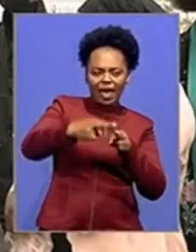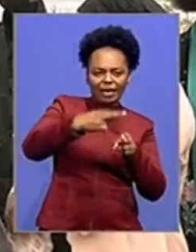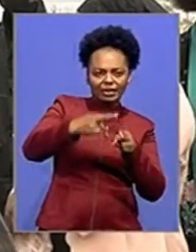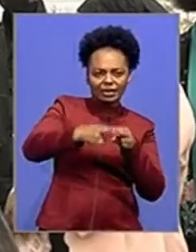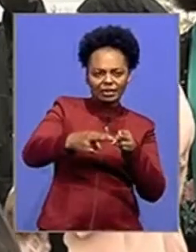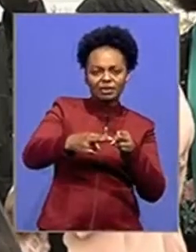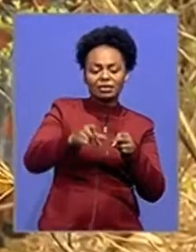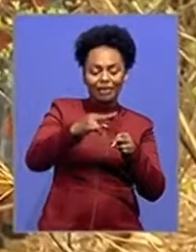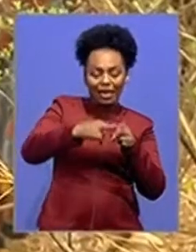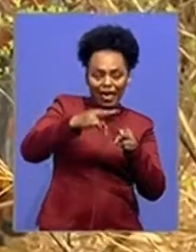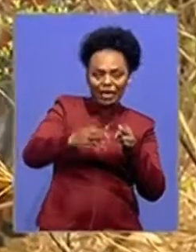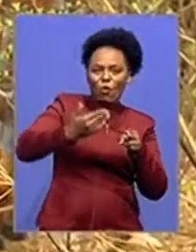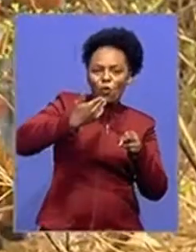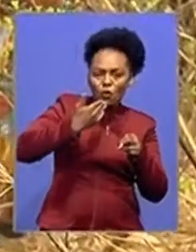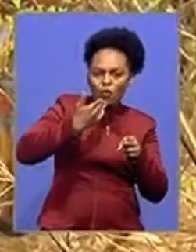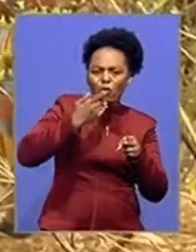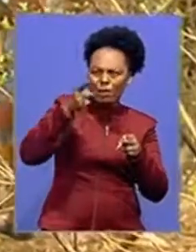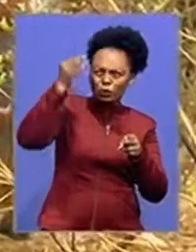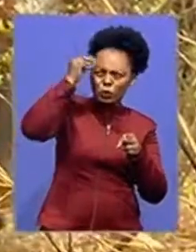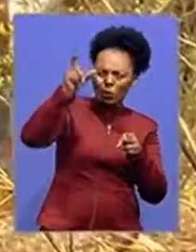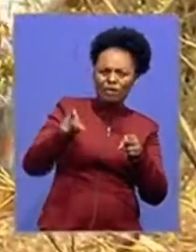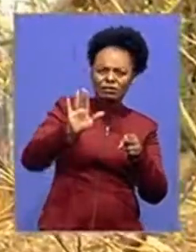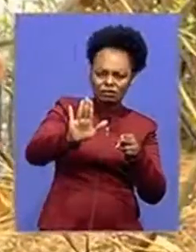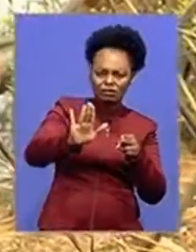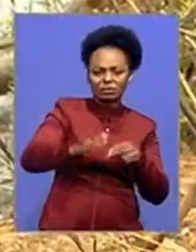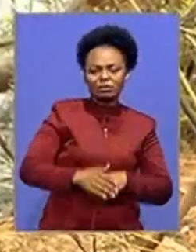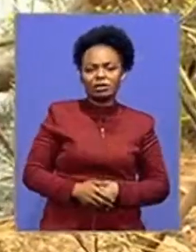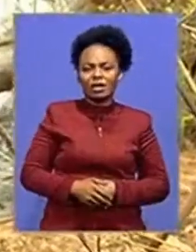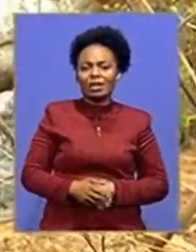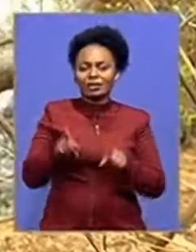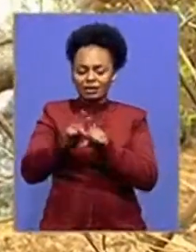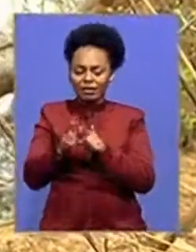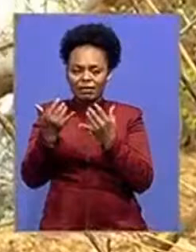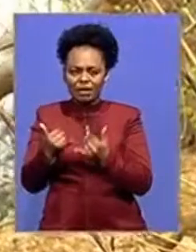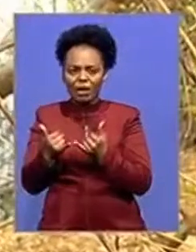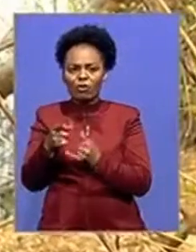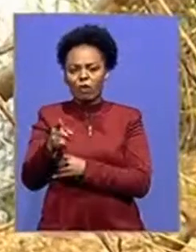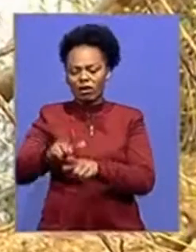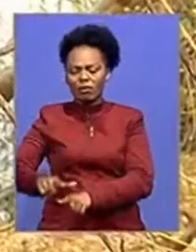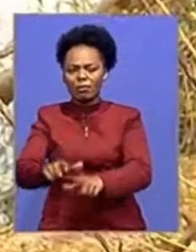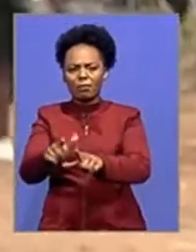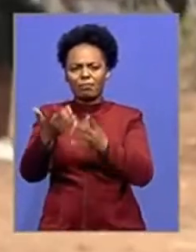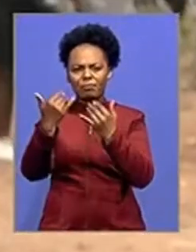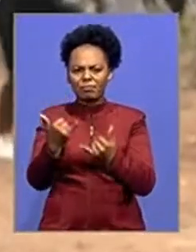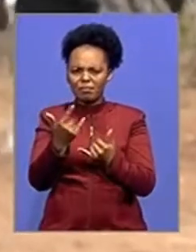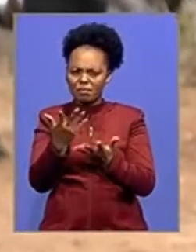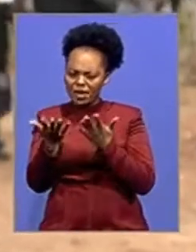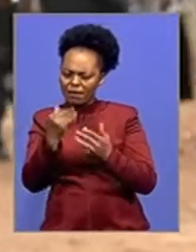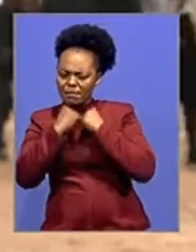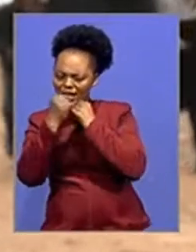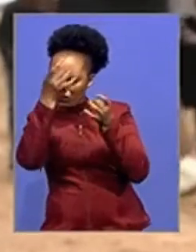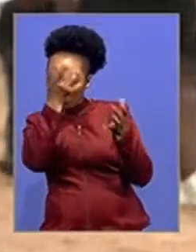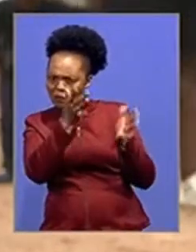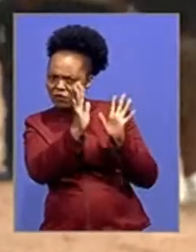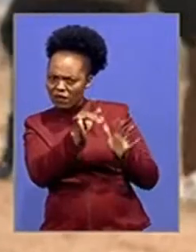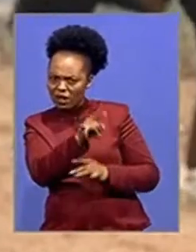mo dijareteng tša rena. Kgoro ya thuto ka provinseng ya Limpopo e re nyakišiša ge ba batswadi ba bana bao ba ile ba tsebišwa gore